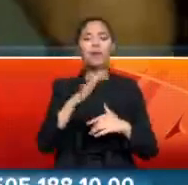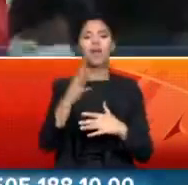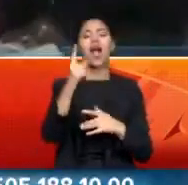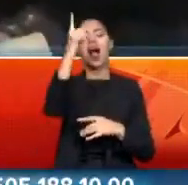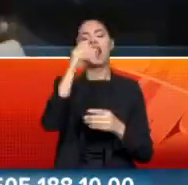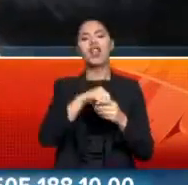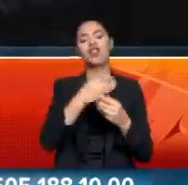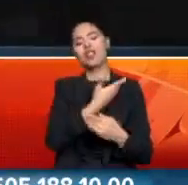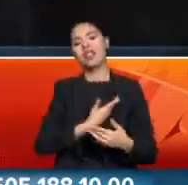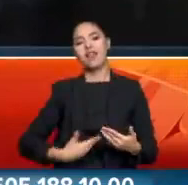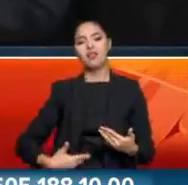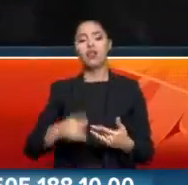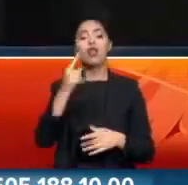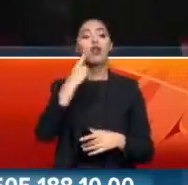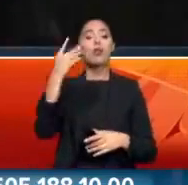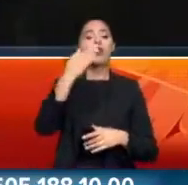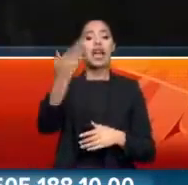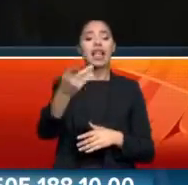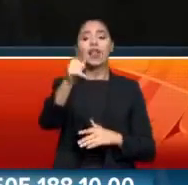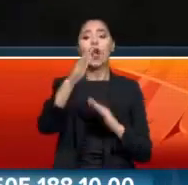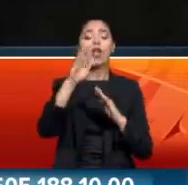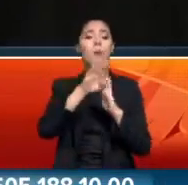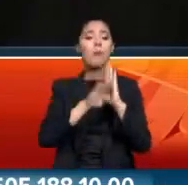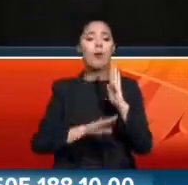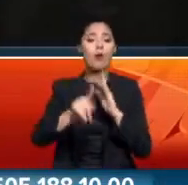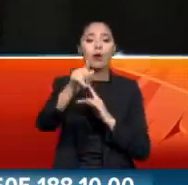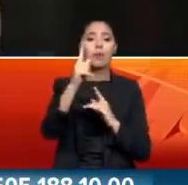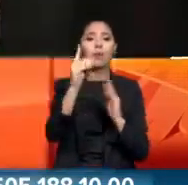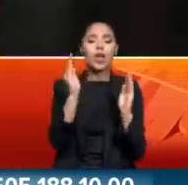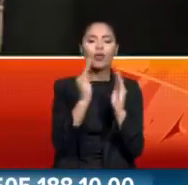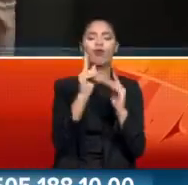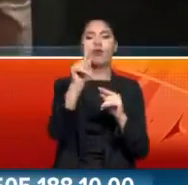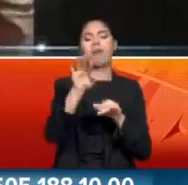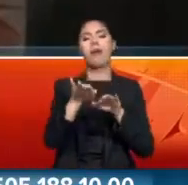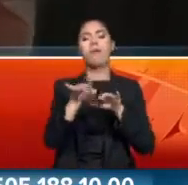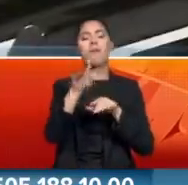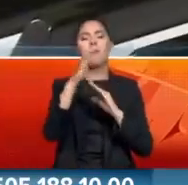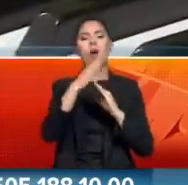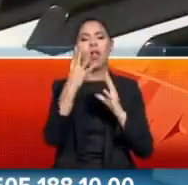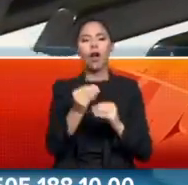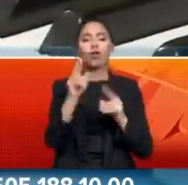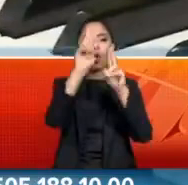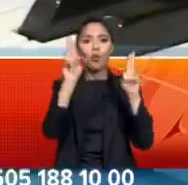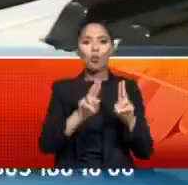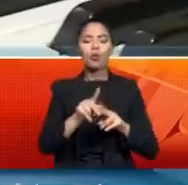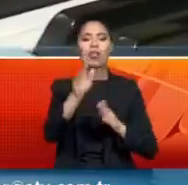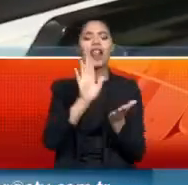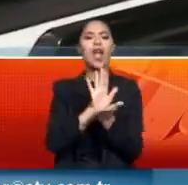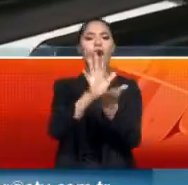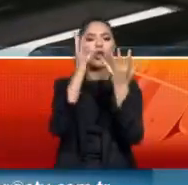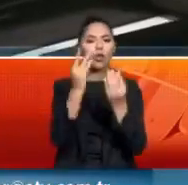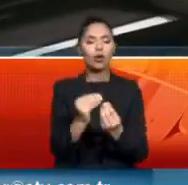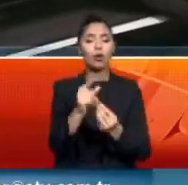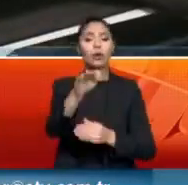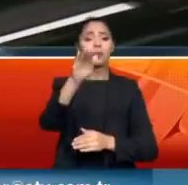seveceğiz. Cumhurbaşkanı Erdoğan yoğun programı arasında bir de küçük mola verdi. Uluslararası platformlarda ödül alan